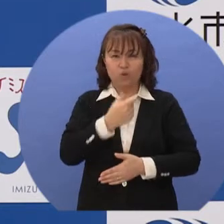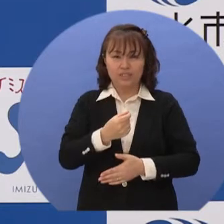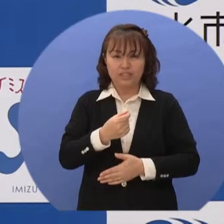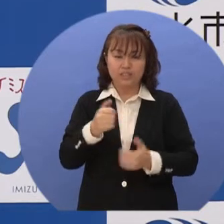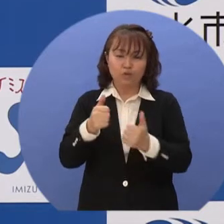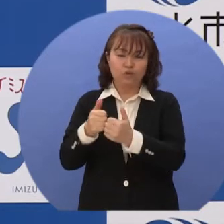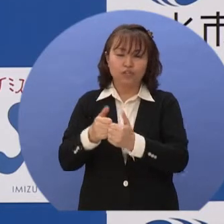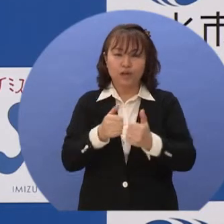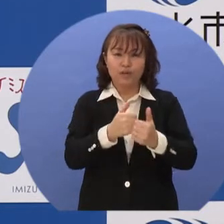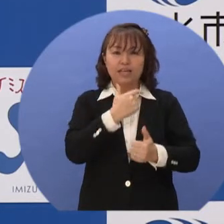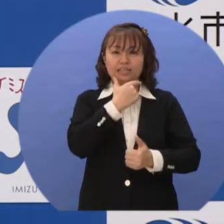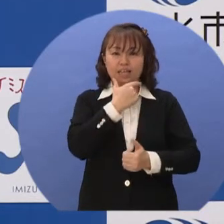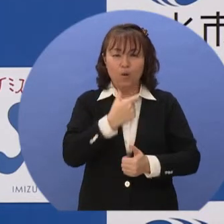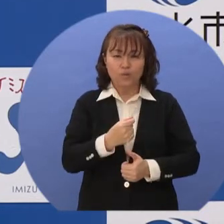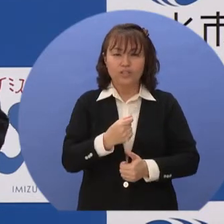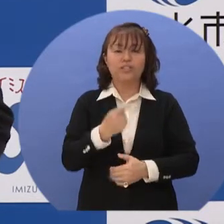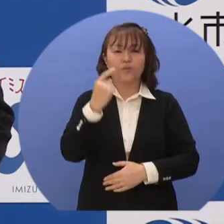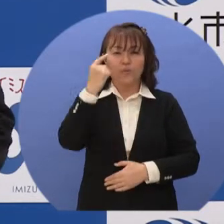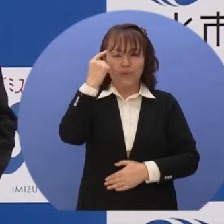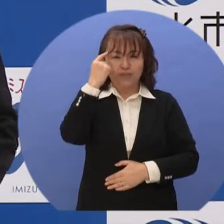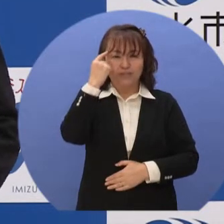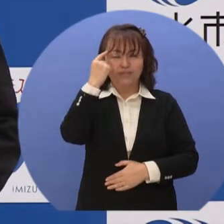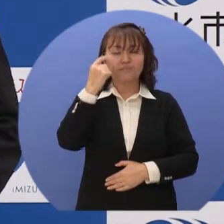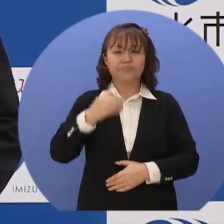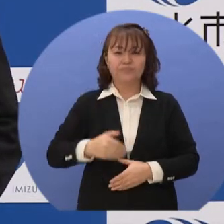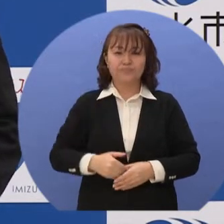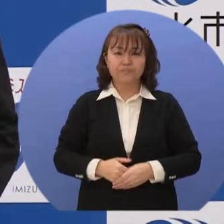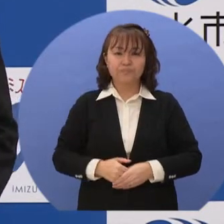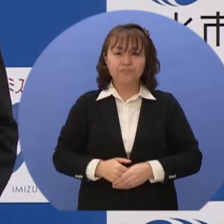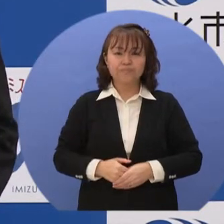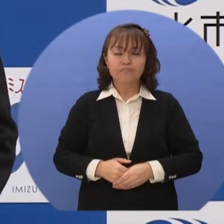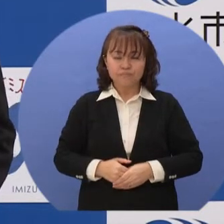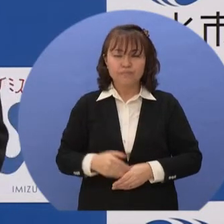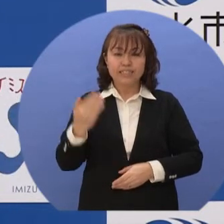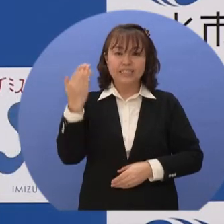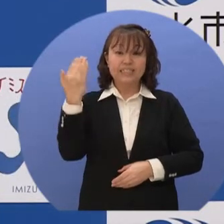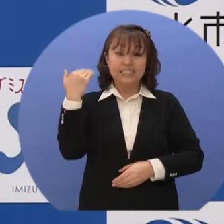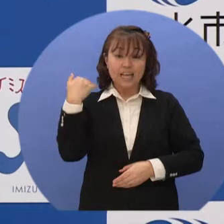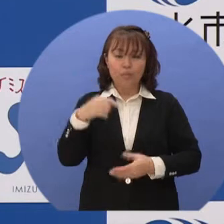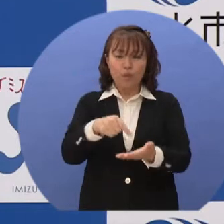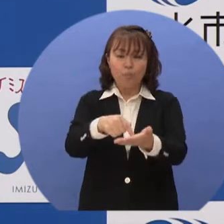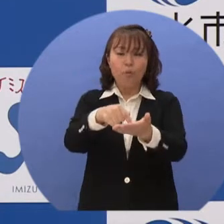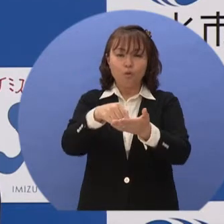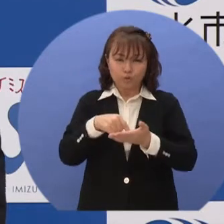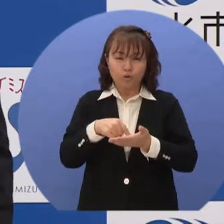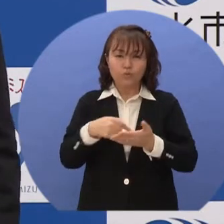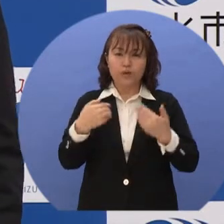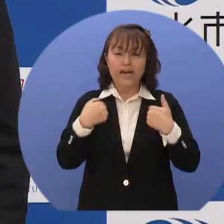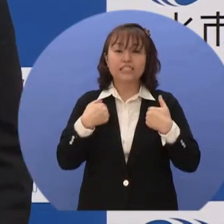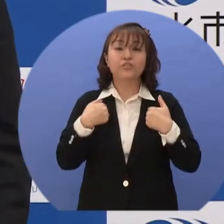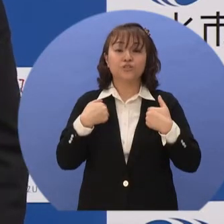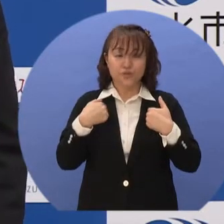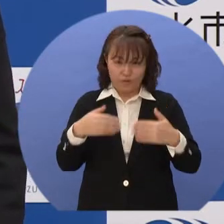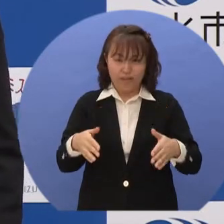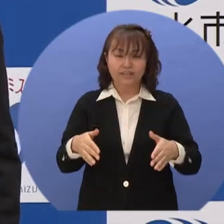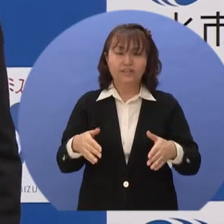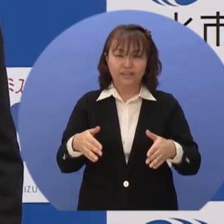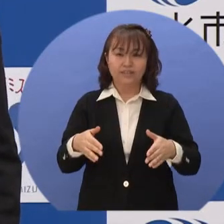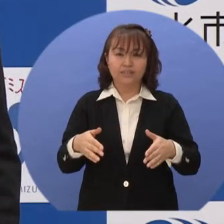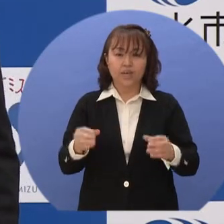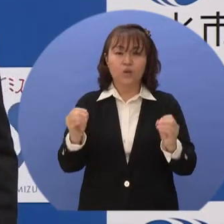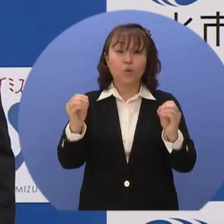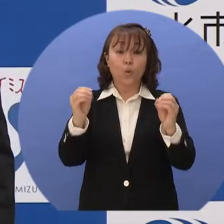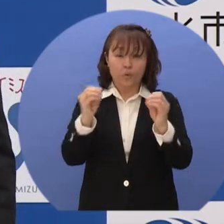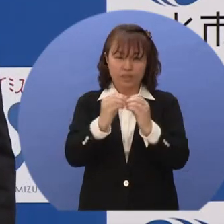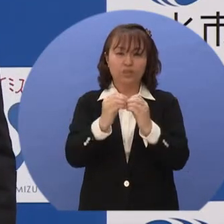行っていただきたいなという風に思っていますなおあの事前申し込みなどは必要ないということでありますのでえ